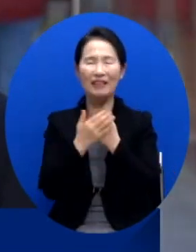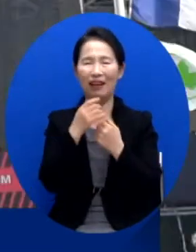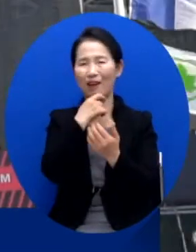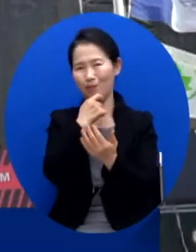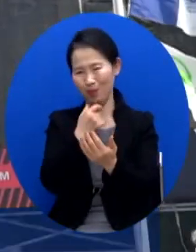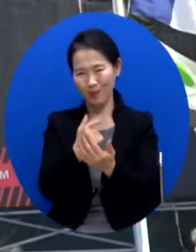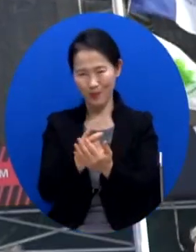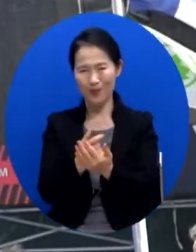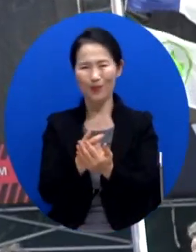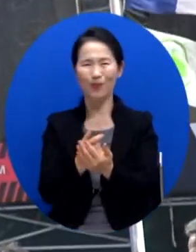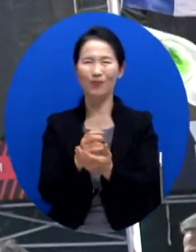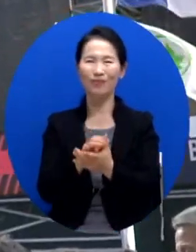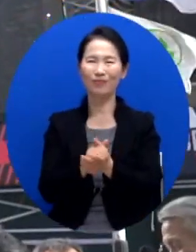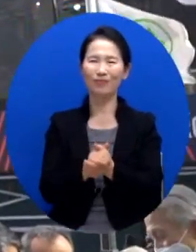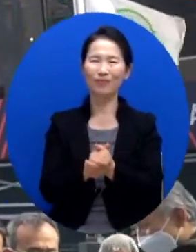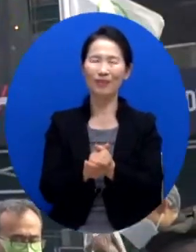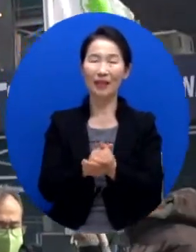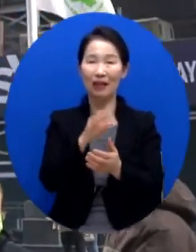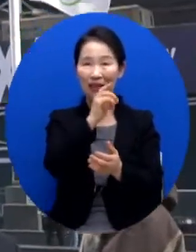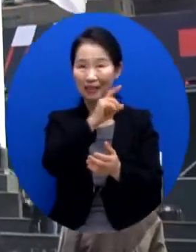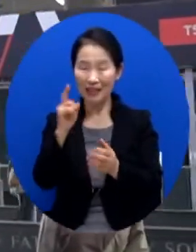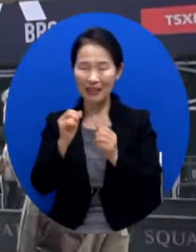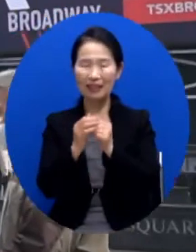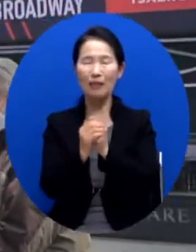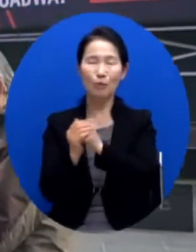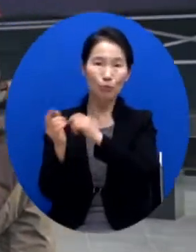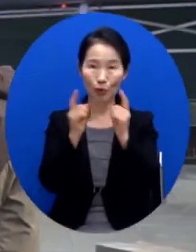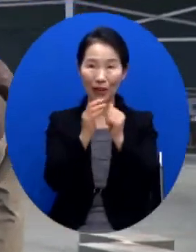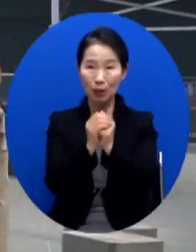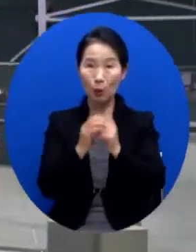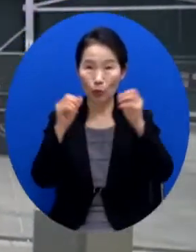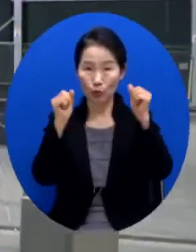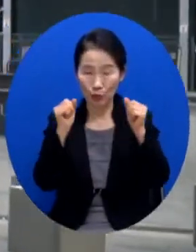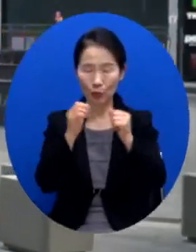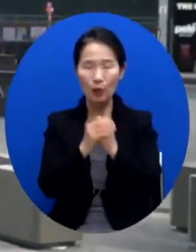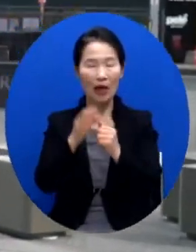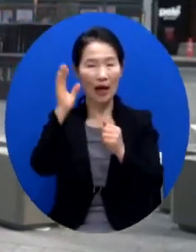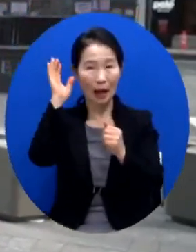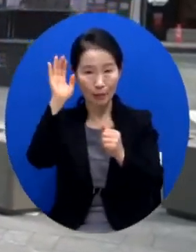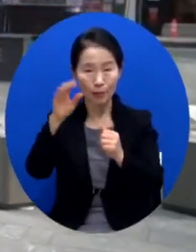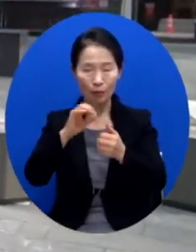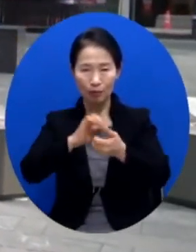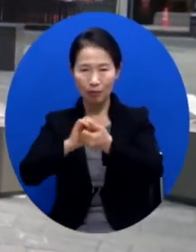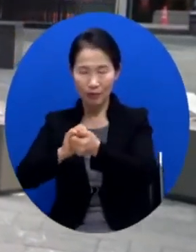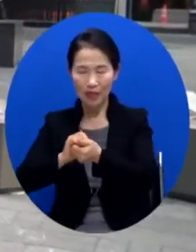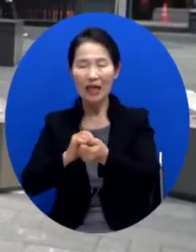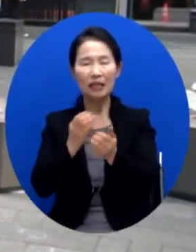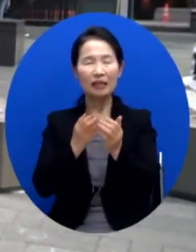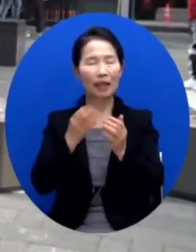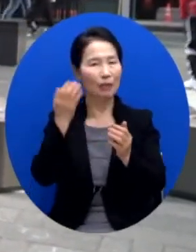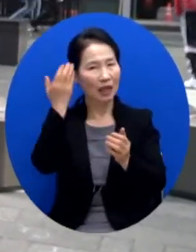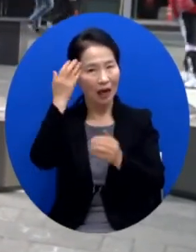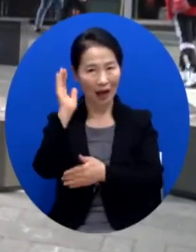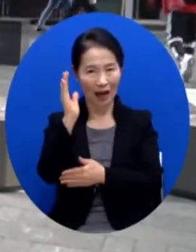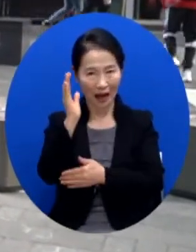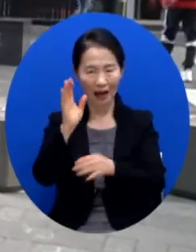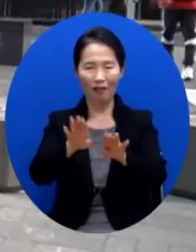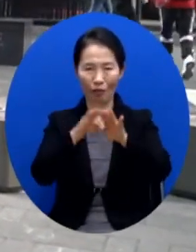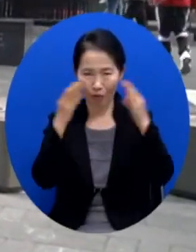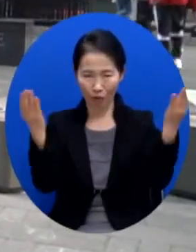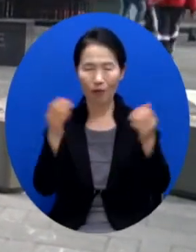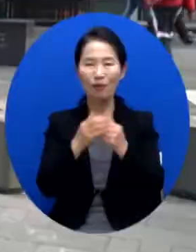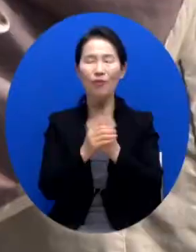왔습니다 1 1부은 기도 운동은 앞으로 매 분기마다 정기 세미나 를 개최할 예정이며 하반기에는